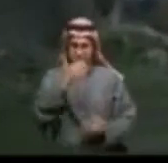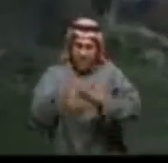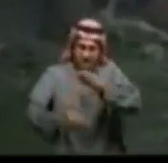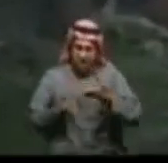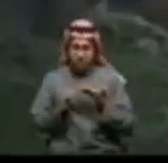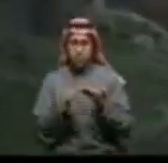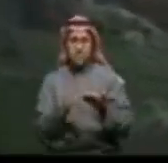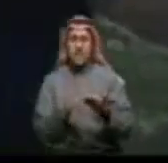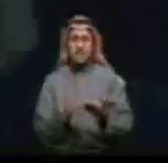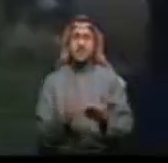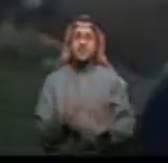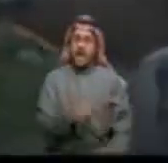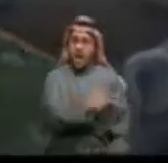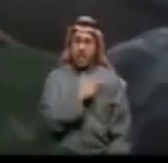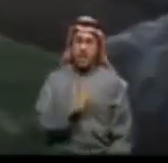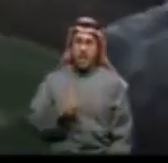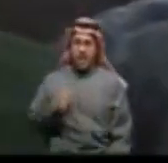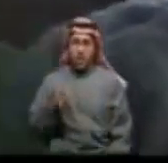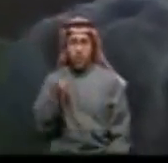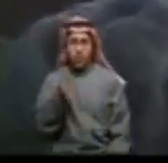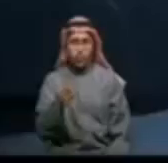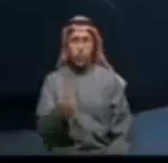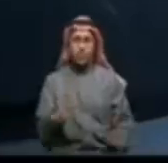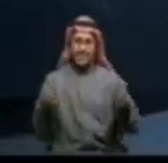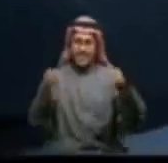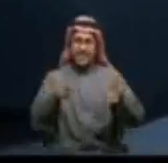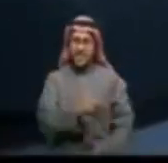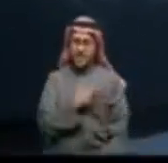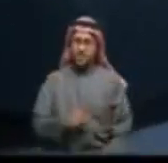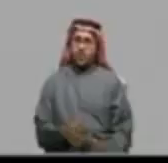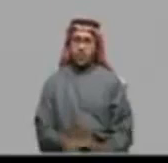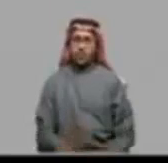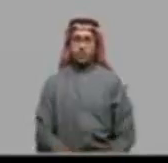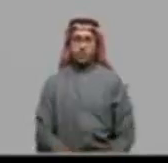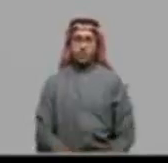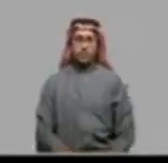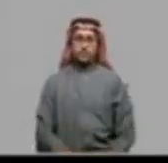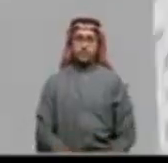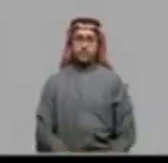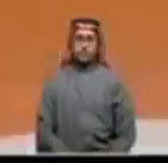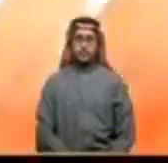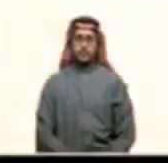بين جزيرتي زيلاند وفيونن الرئيسيتين في الدنمارك.